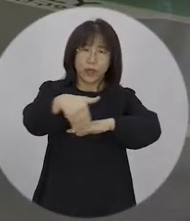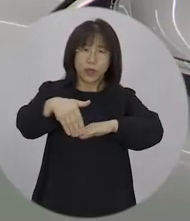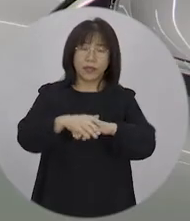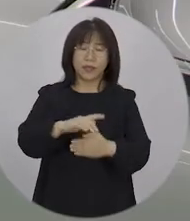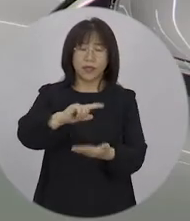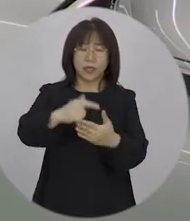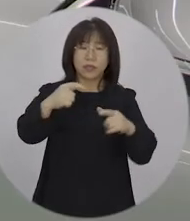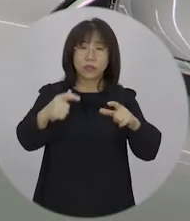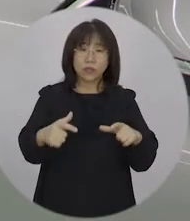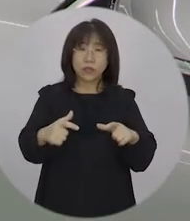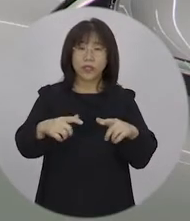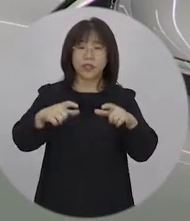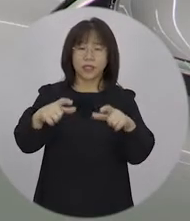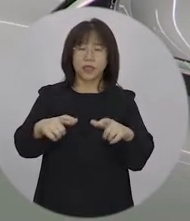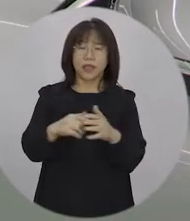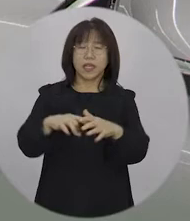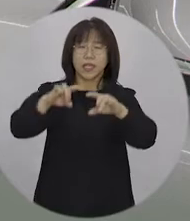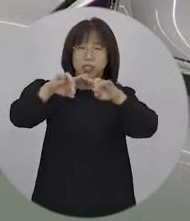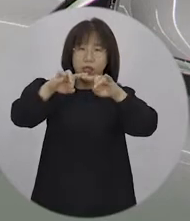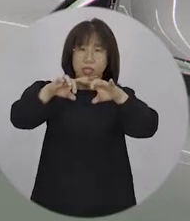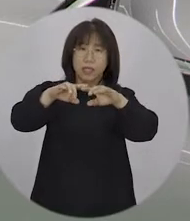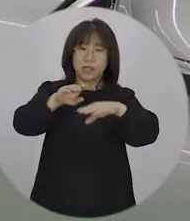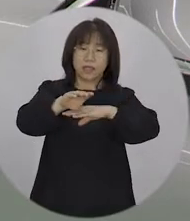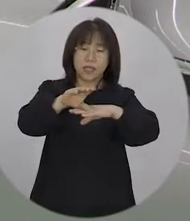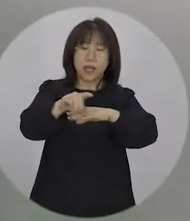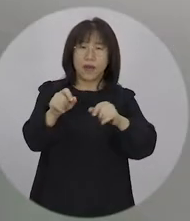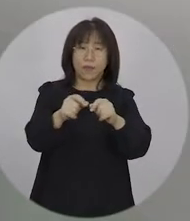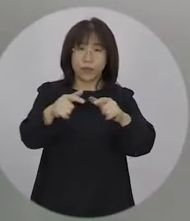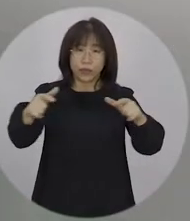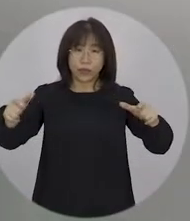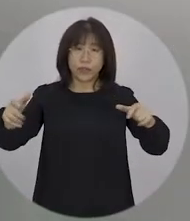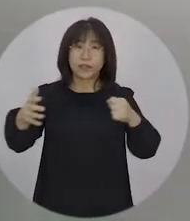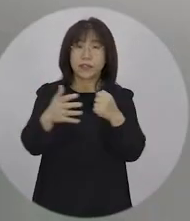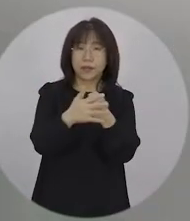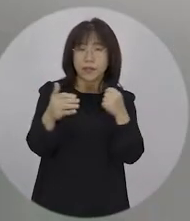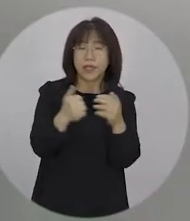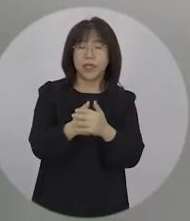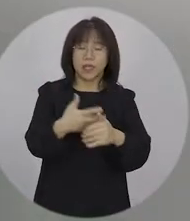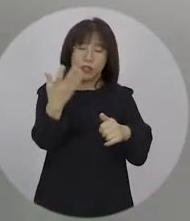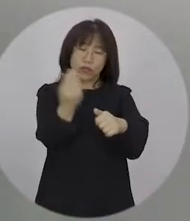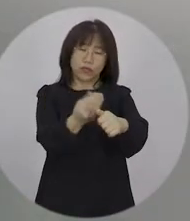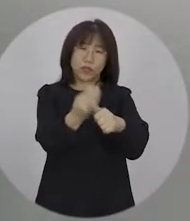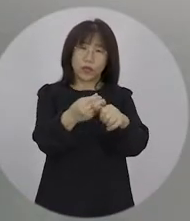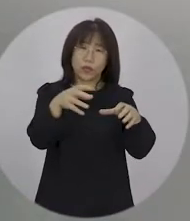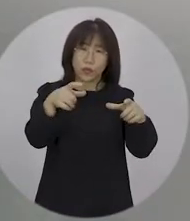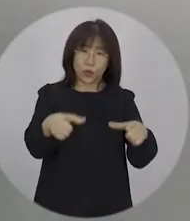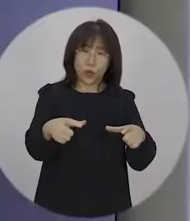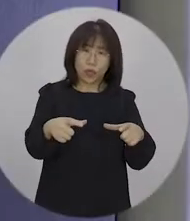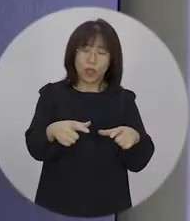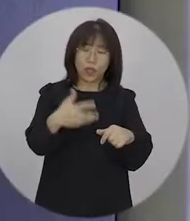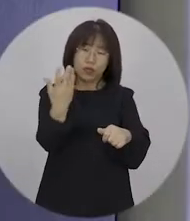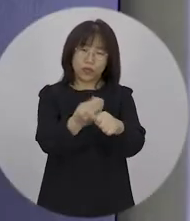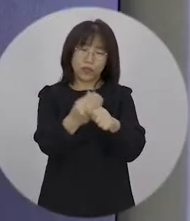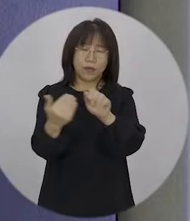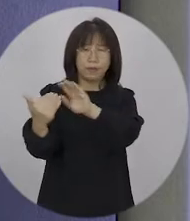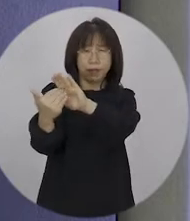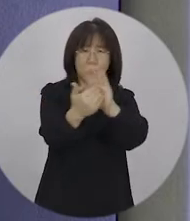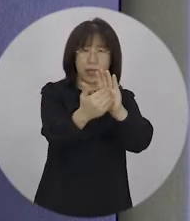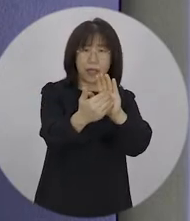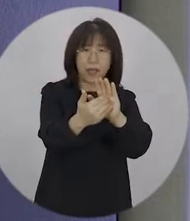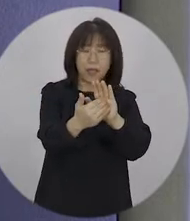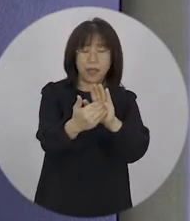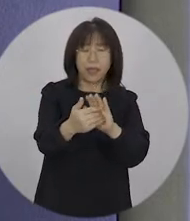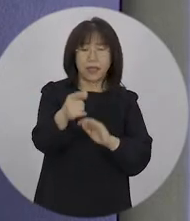예정입니다. 한편 강서구는 지역 내에서 전기차 수요가 급증하고 있는 만큼 충전구역 내 충전 방해 행위에